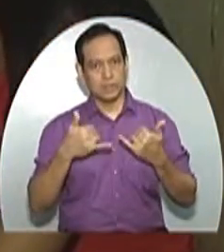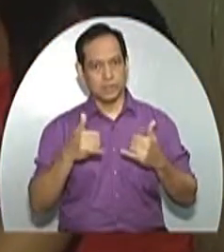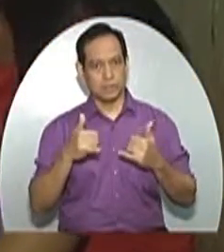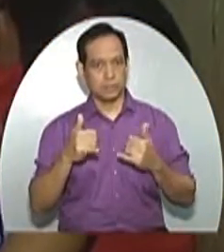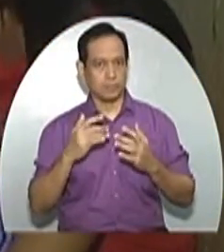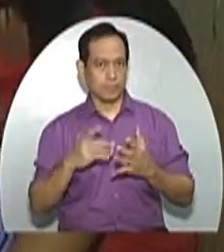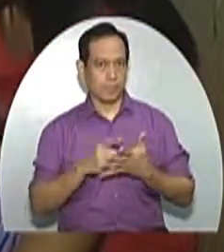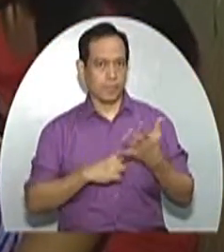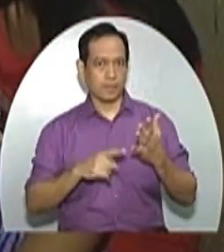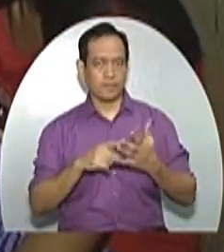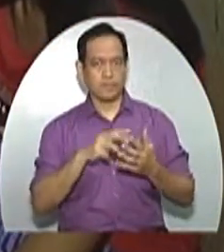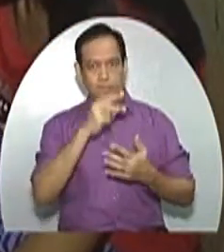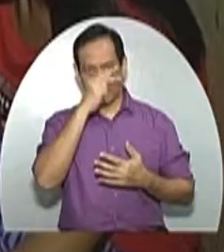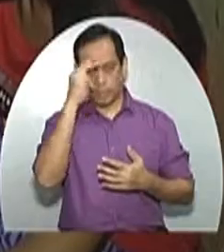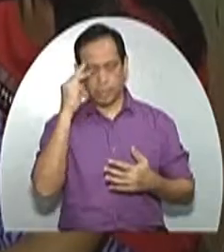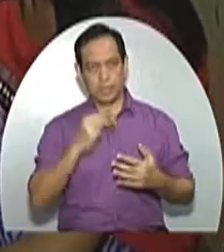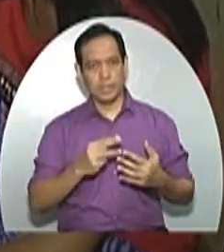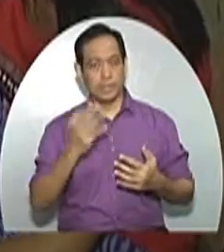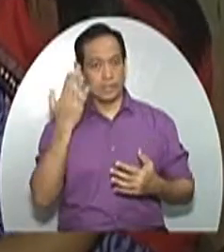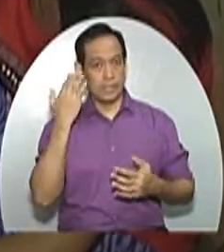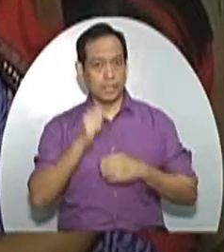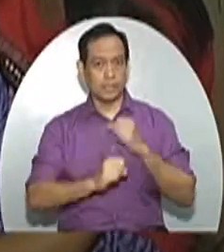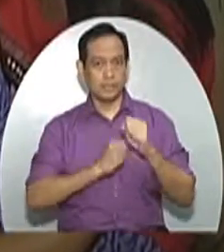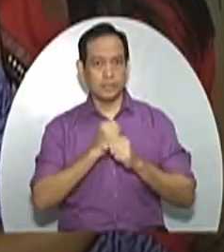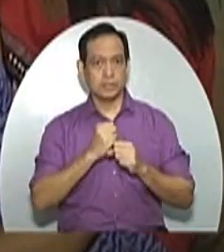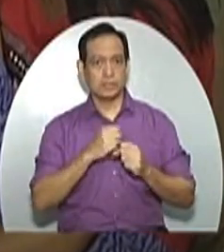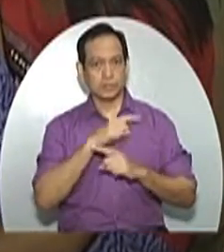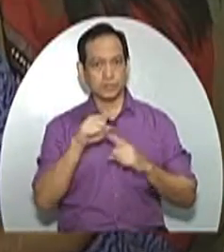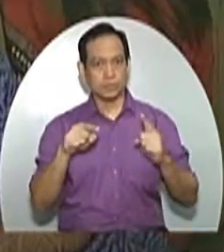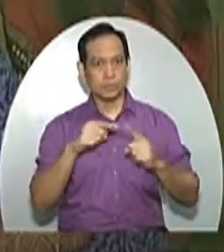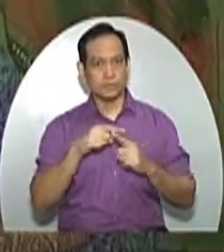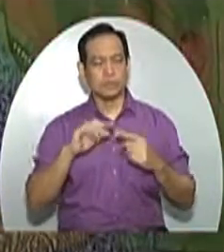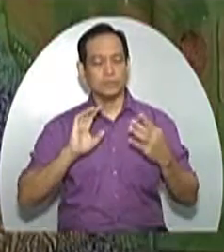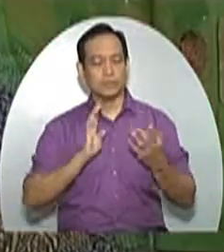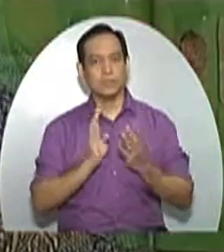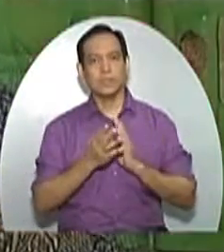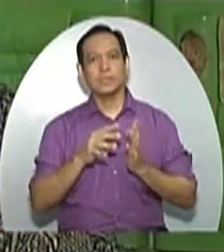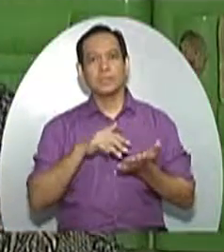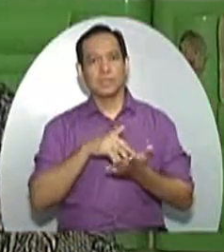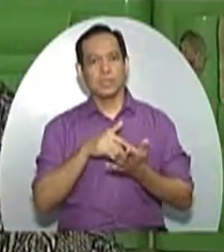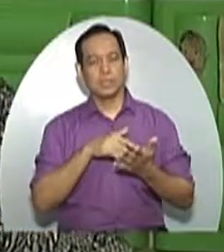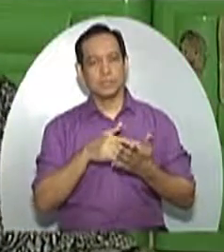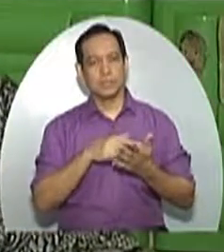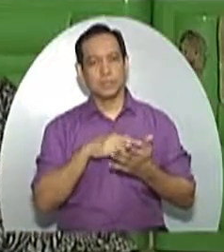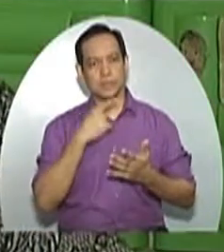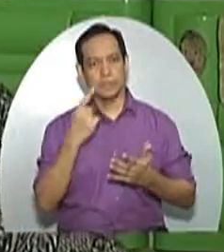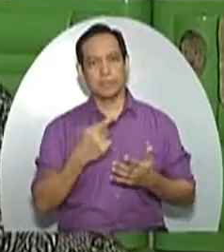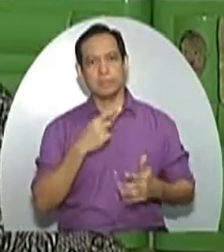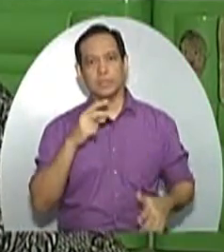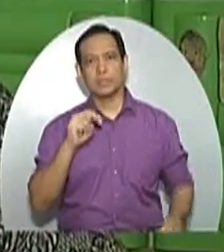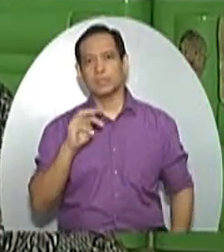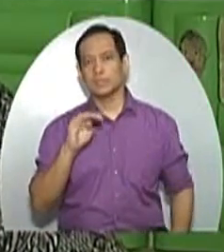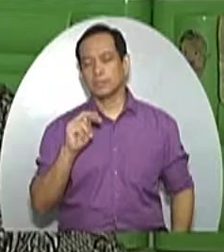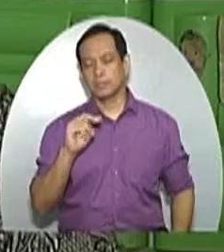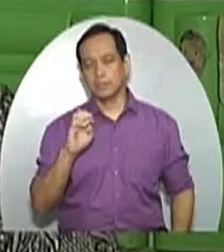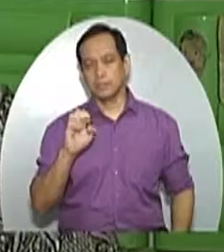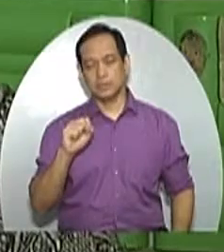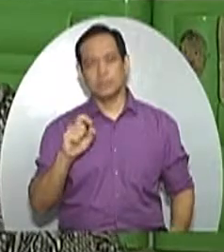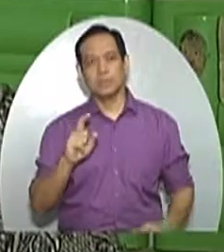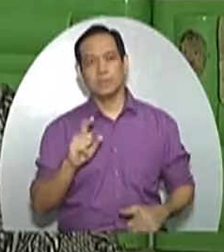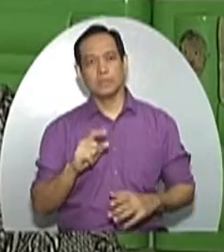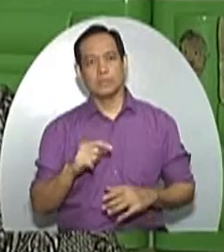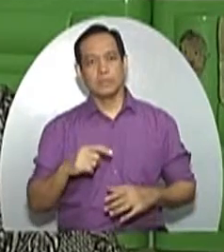na nakaraang taon, nagsimulang manghina si Ramon. Nangangalay daw po yung ano niya, yung tagiliran,